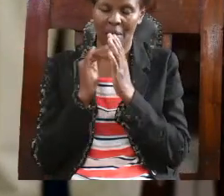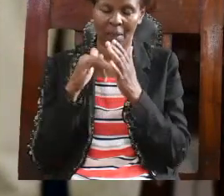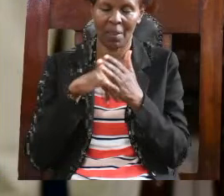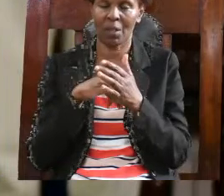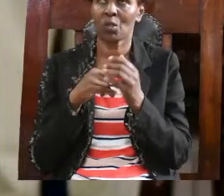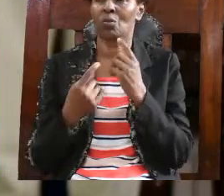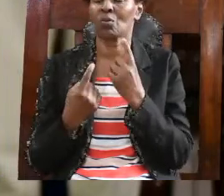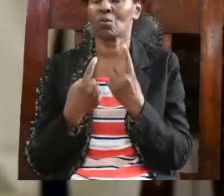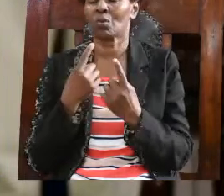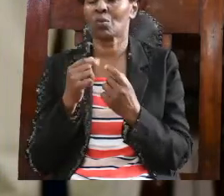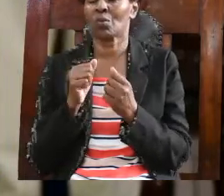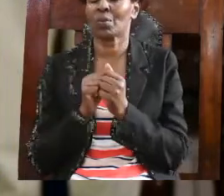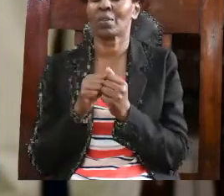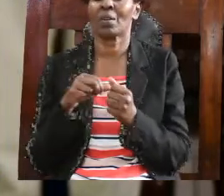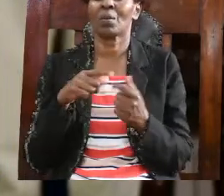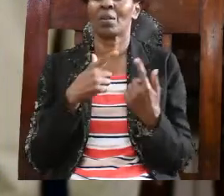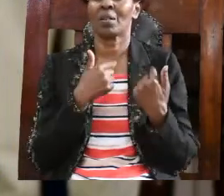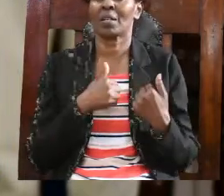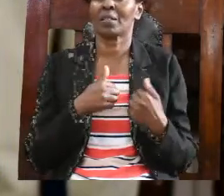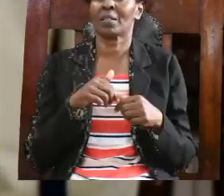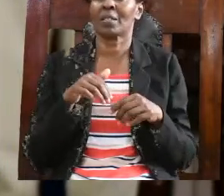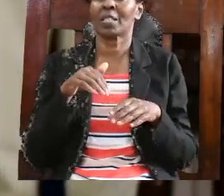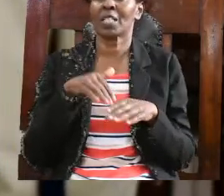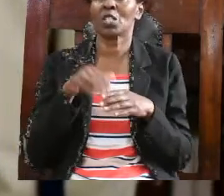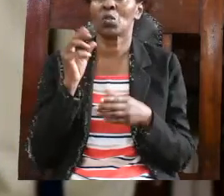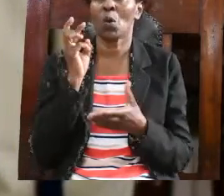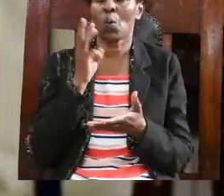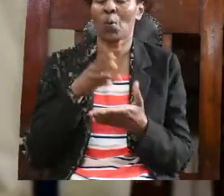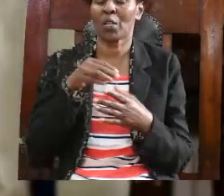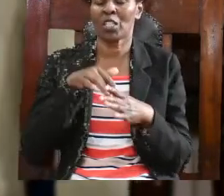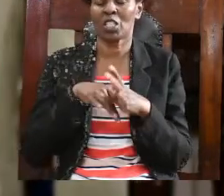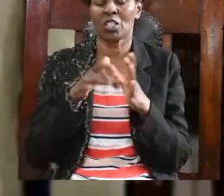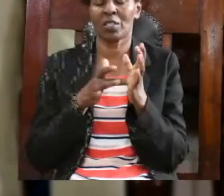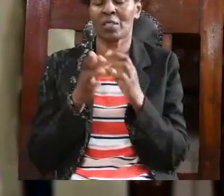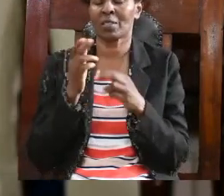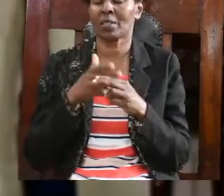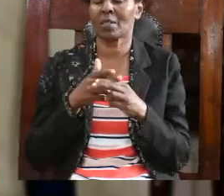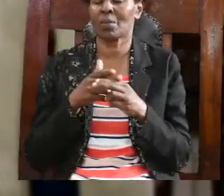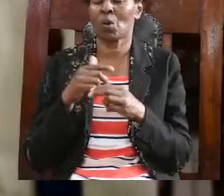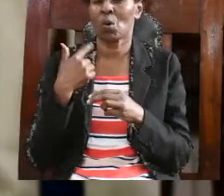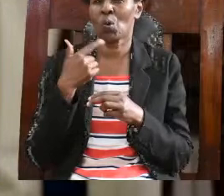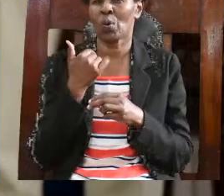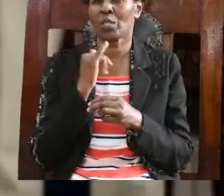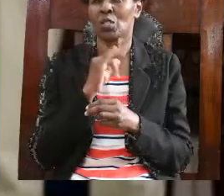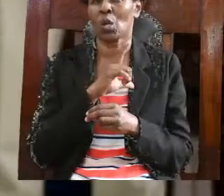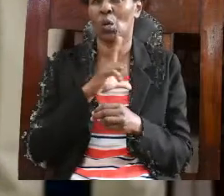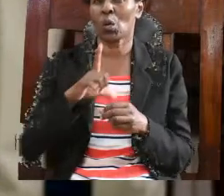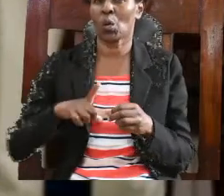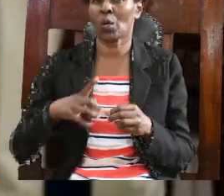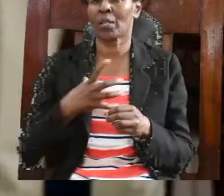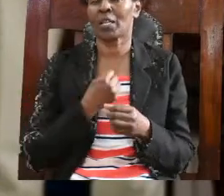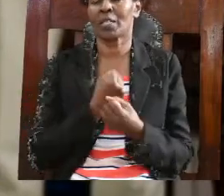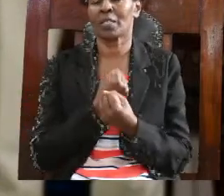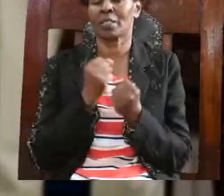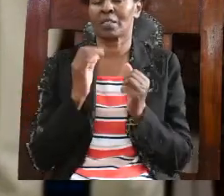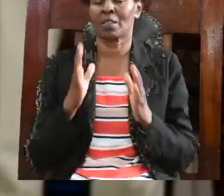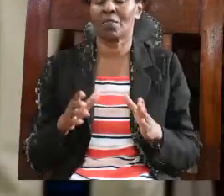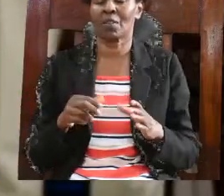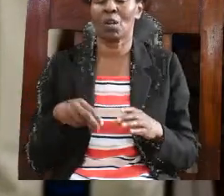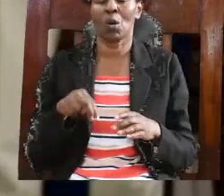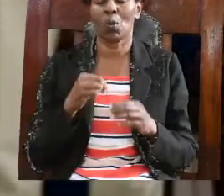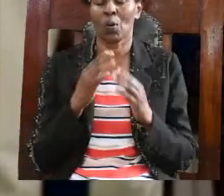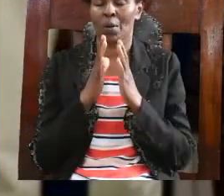mioyo yetu jinsi upendavyo, katika jina la Yesu Kristo aliye Bwana na mkombozi wetu.